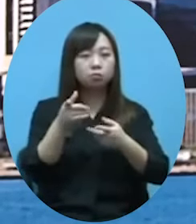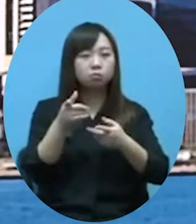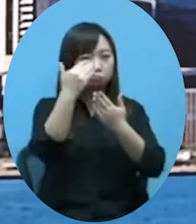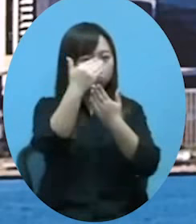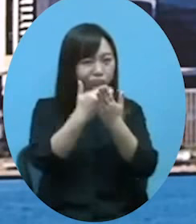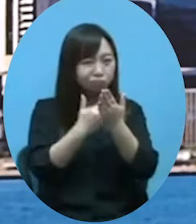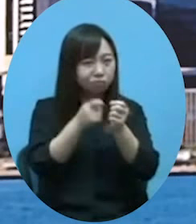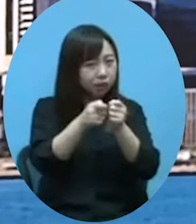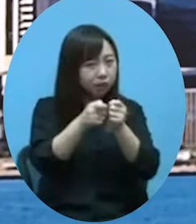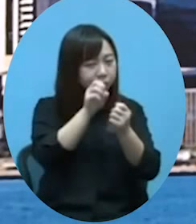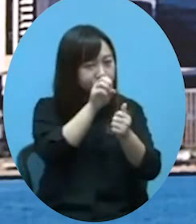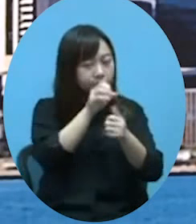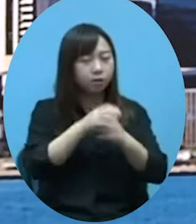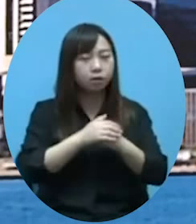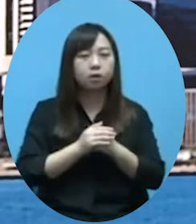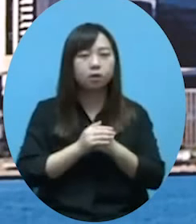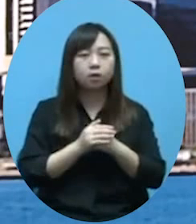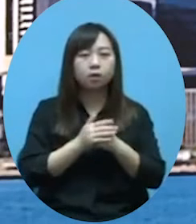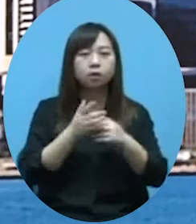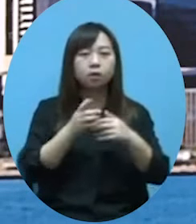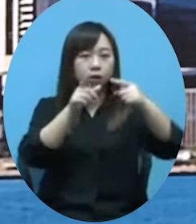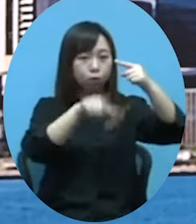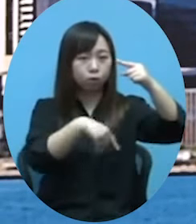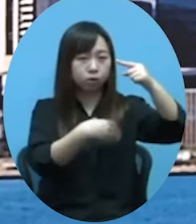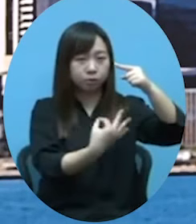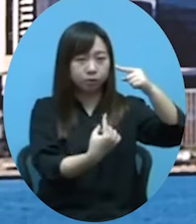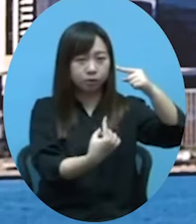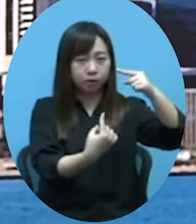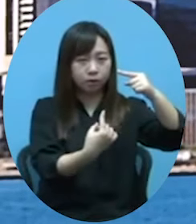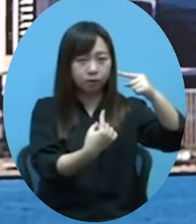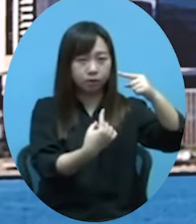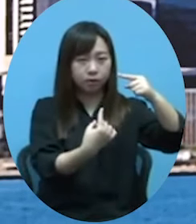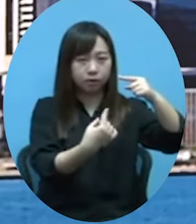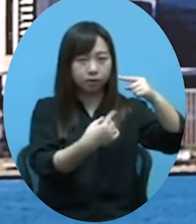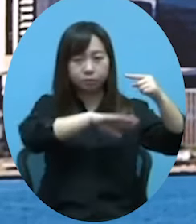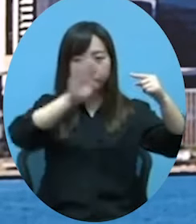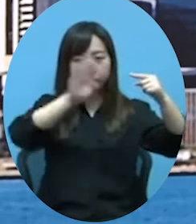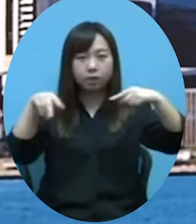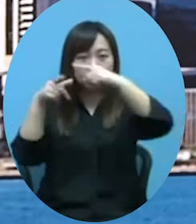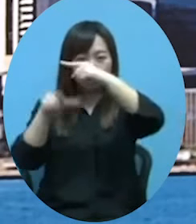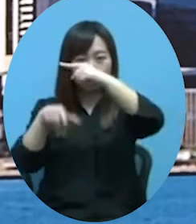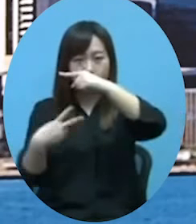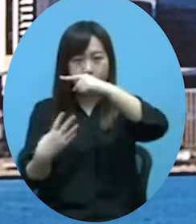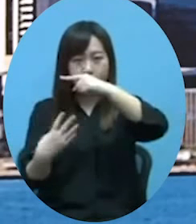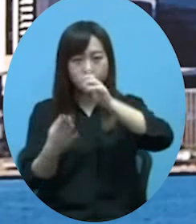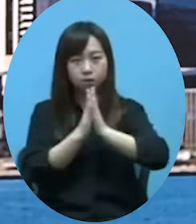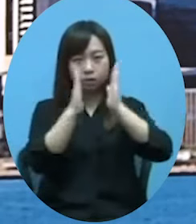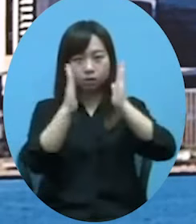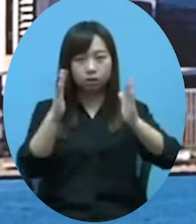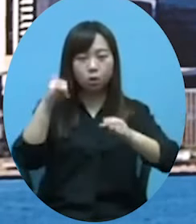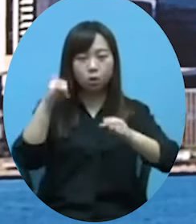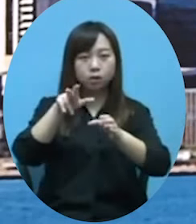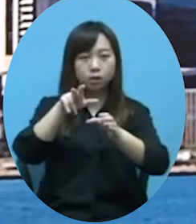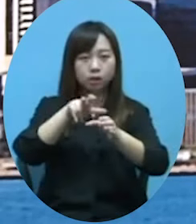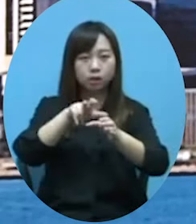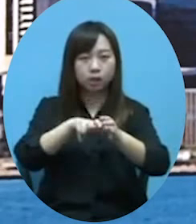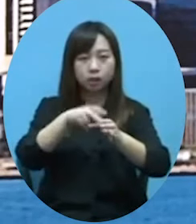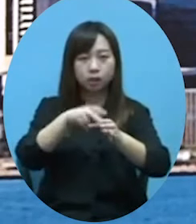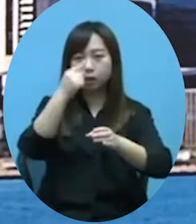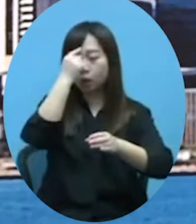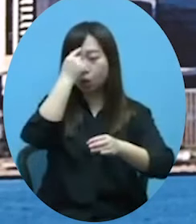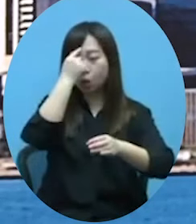那些它就是1月31日到2月24日就去了西印度的民